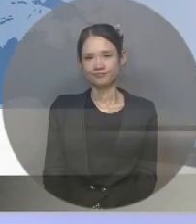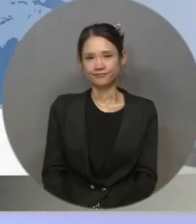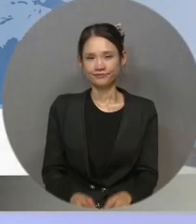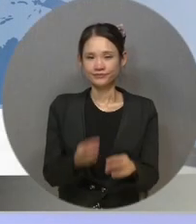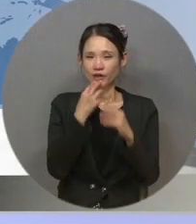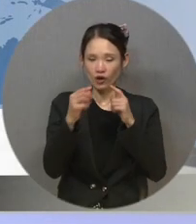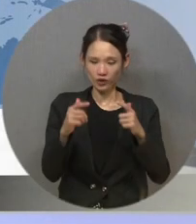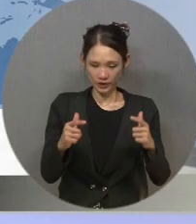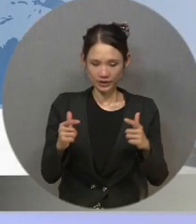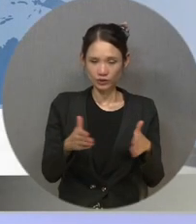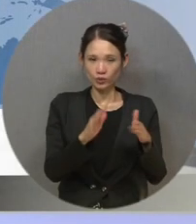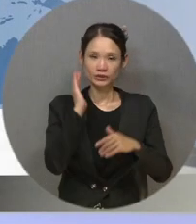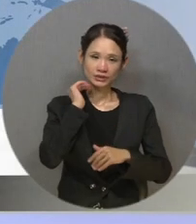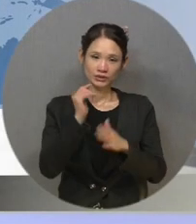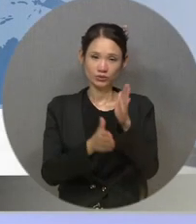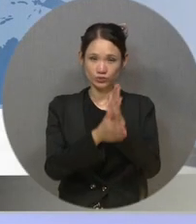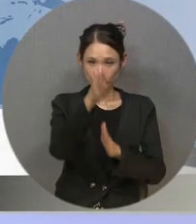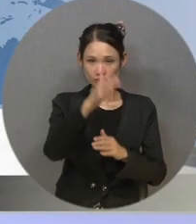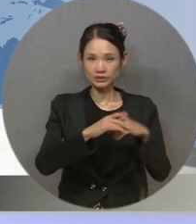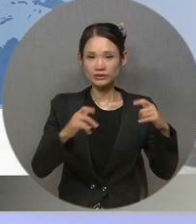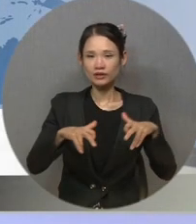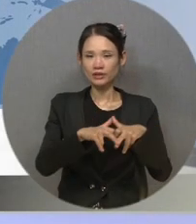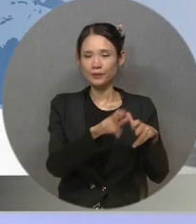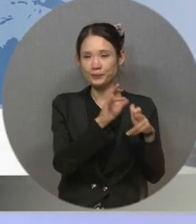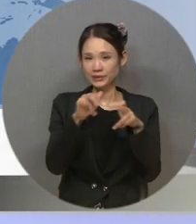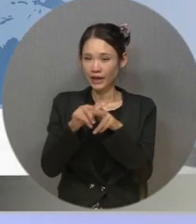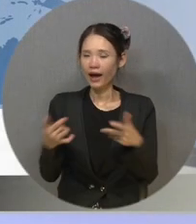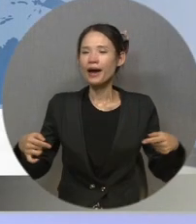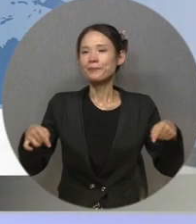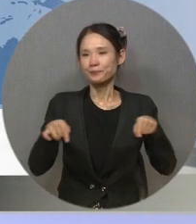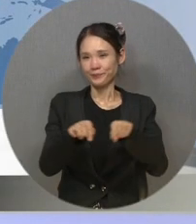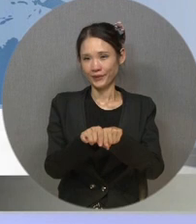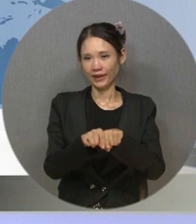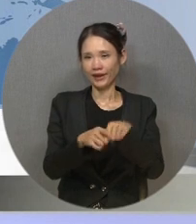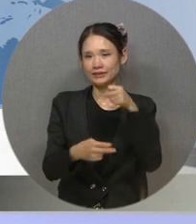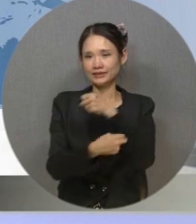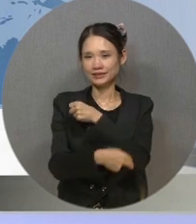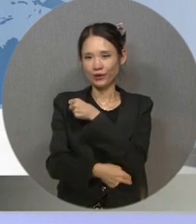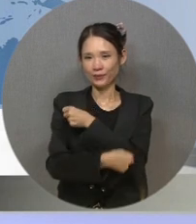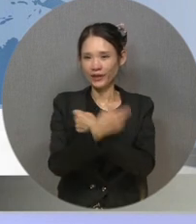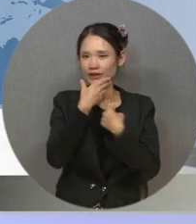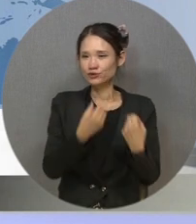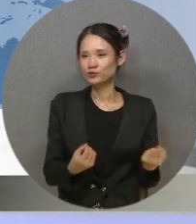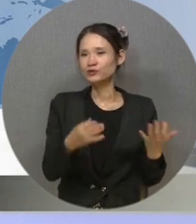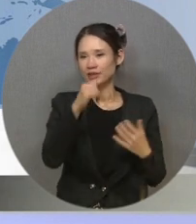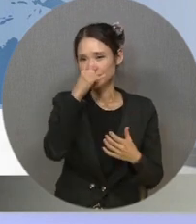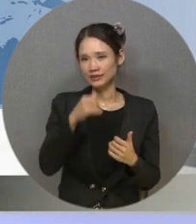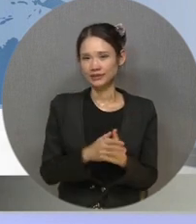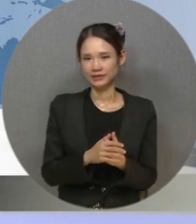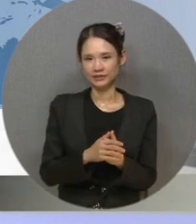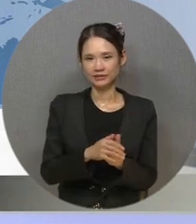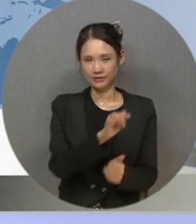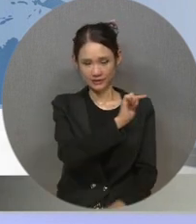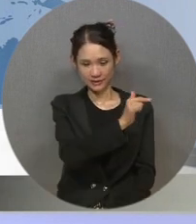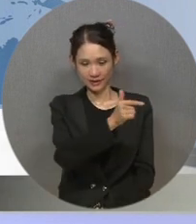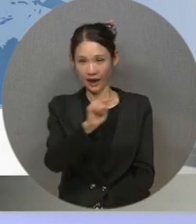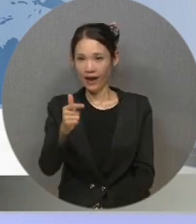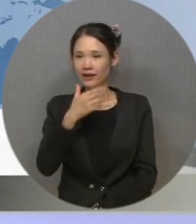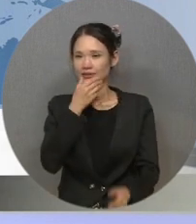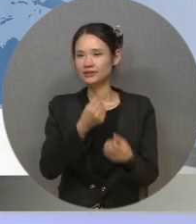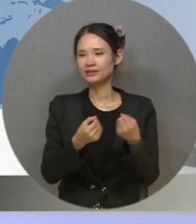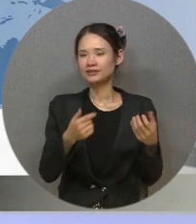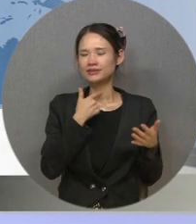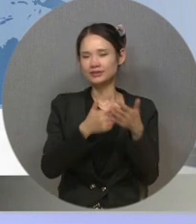경기도 의정부시에서 지역의 장애인과 비장애인이 함께하는 징검다리 축제가 열렸습니다. 다양한 체험과